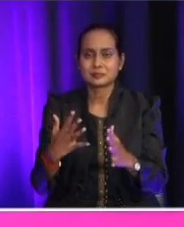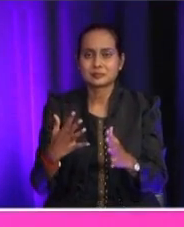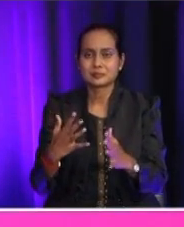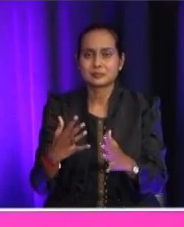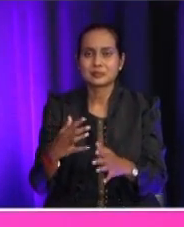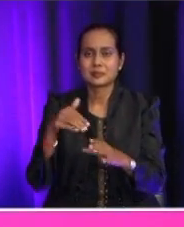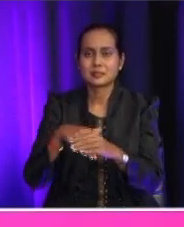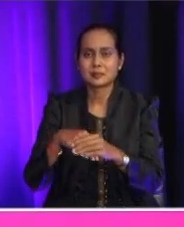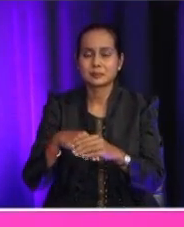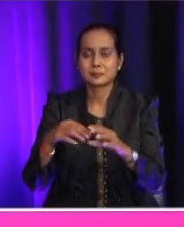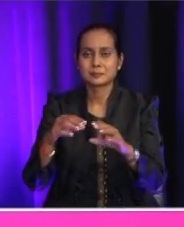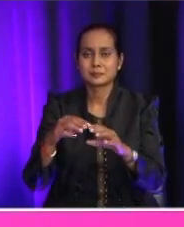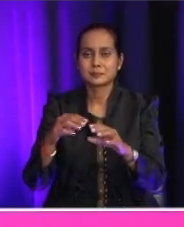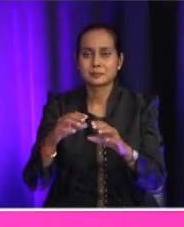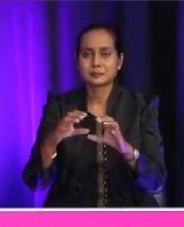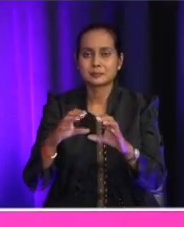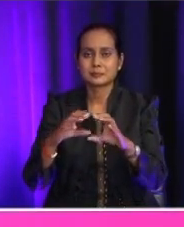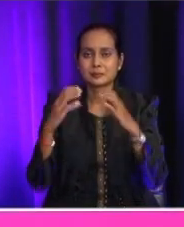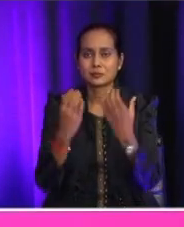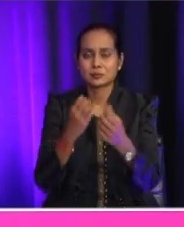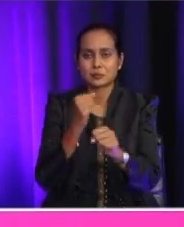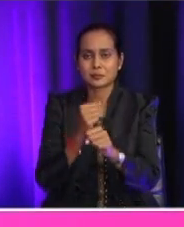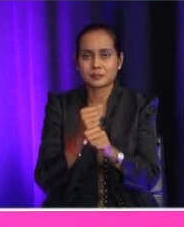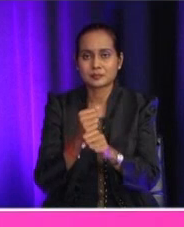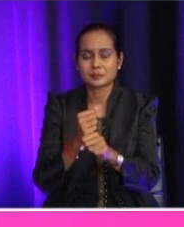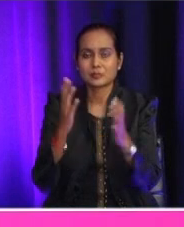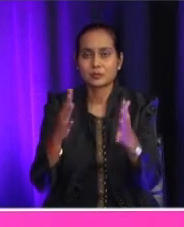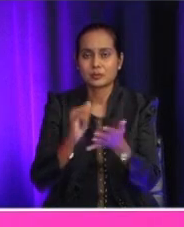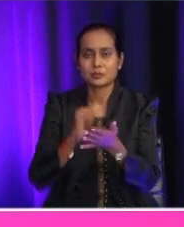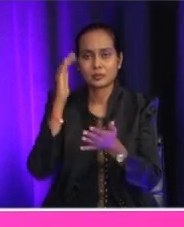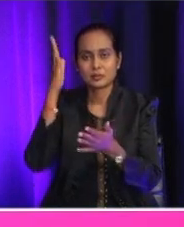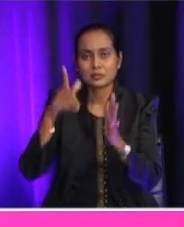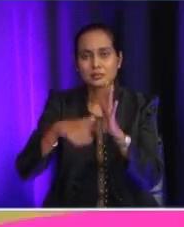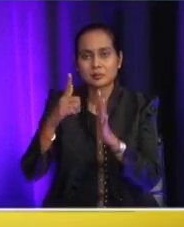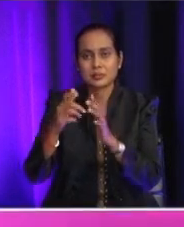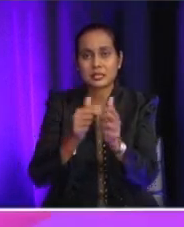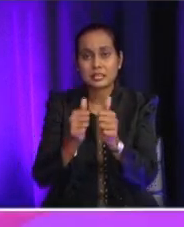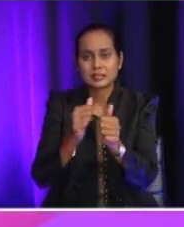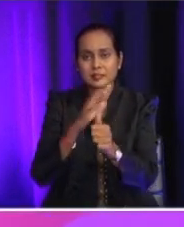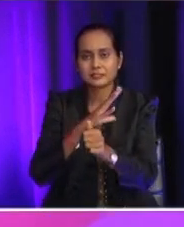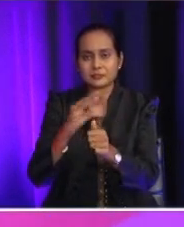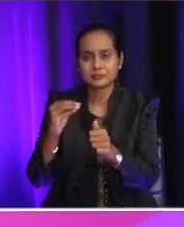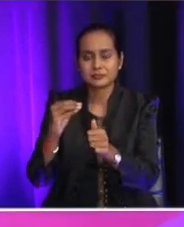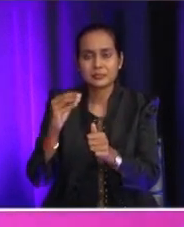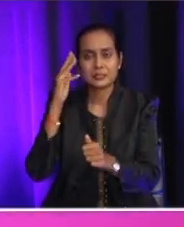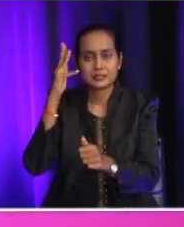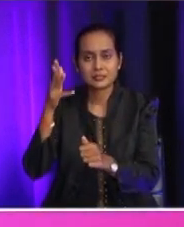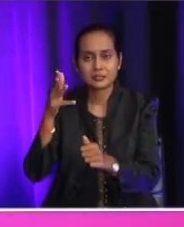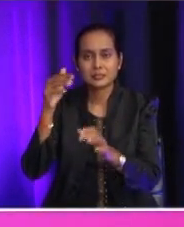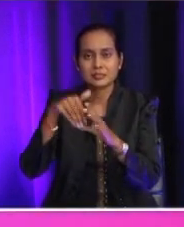tentu pembacaan akan membantu mereka lebih aktif dan inovatif dalam menyumbang idea untuk kemajuan syarikat.